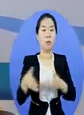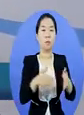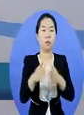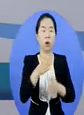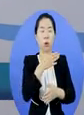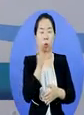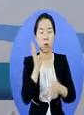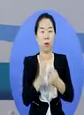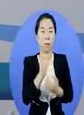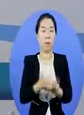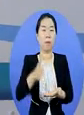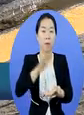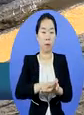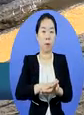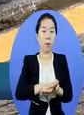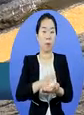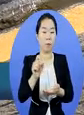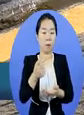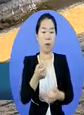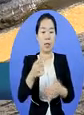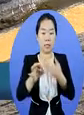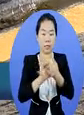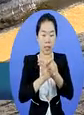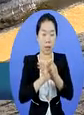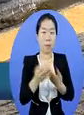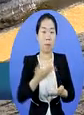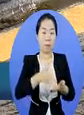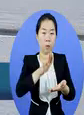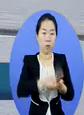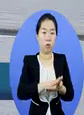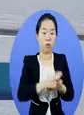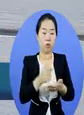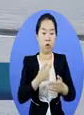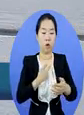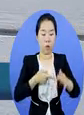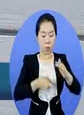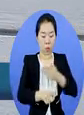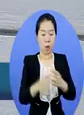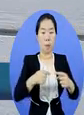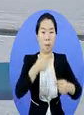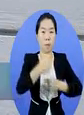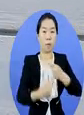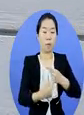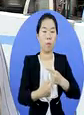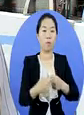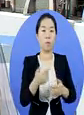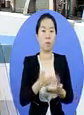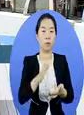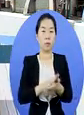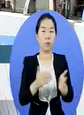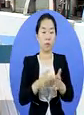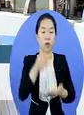따른 보수공사는 국도비 지원을 받아 단면 보수, 노면 포장, 터널 등 교체 등의 공사로 진행되어 왔습니다.